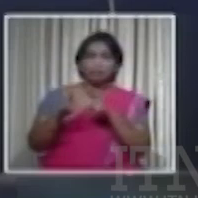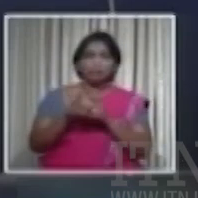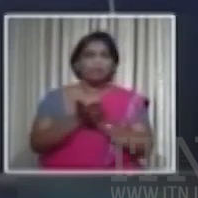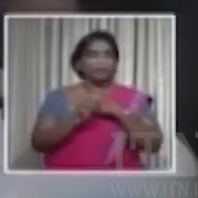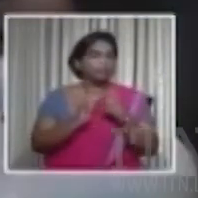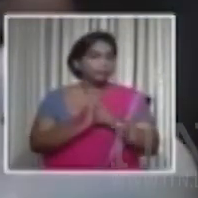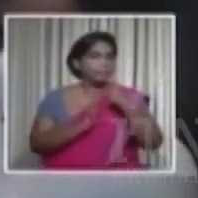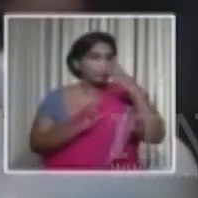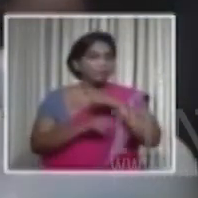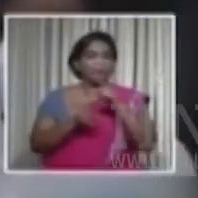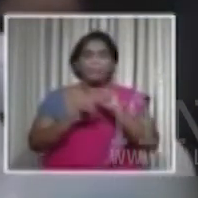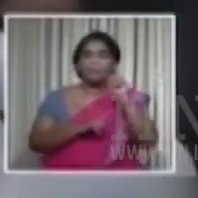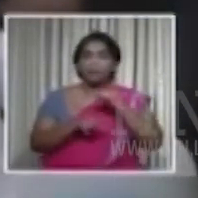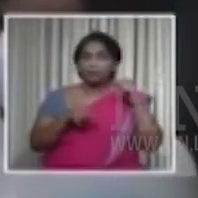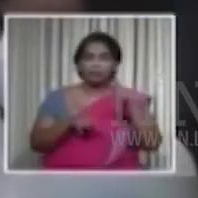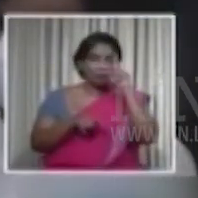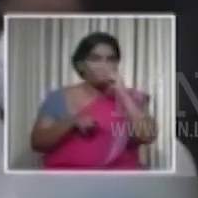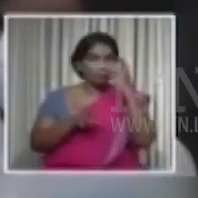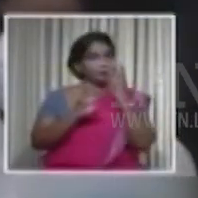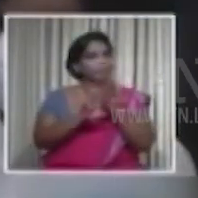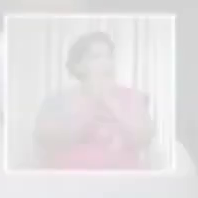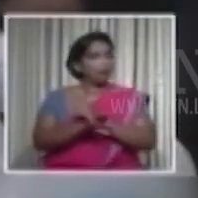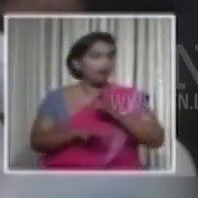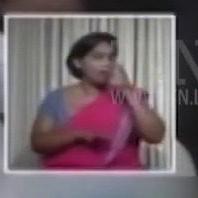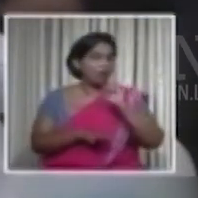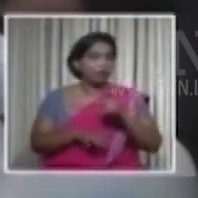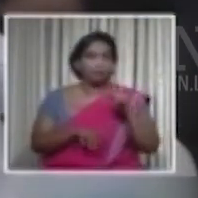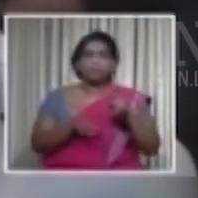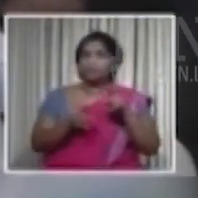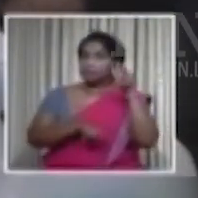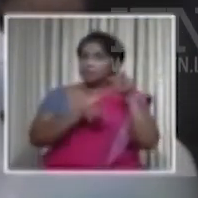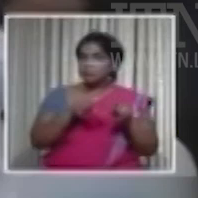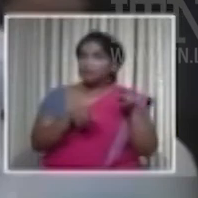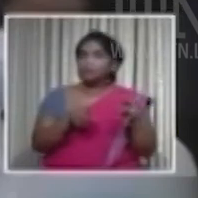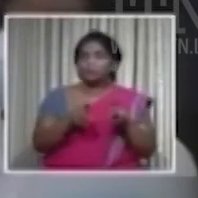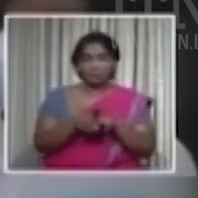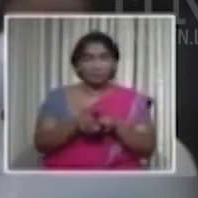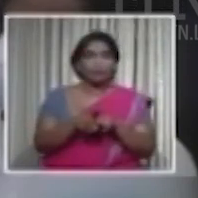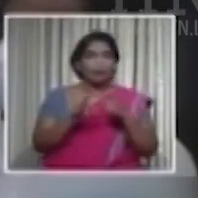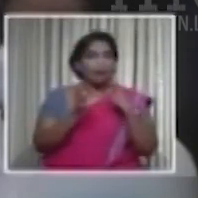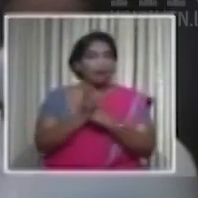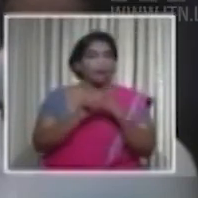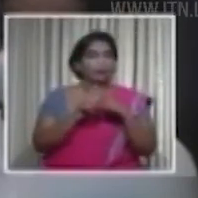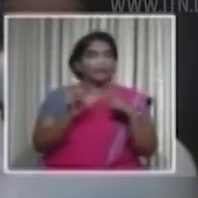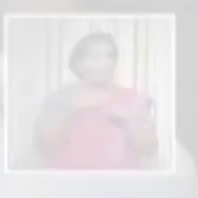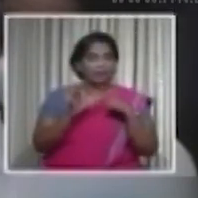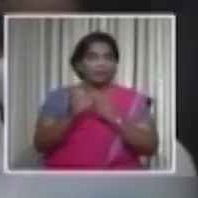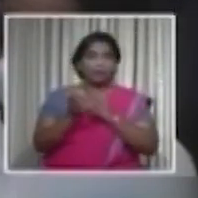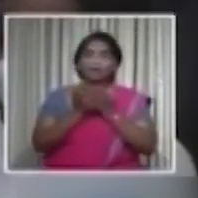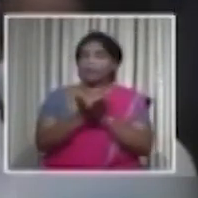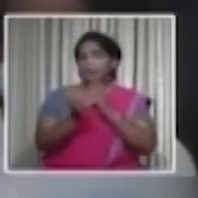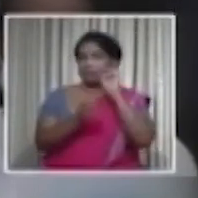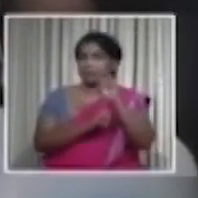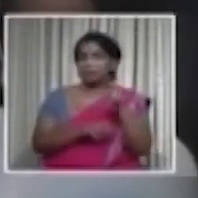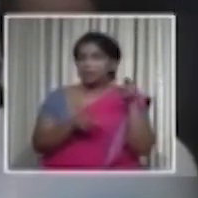21 දාන්න. පාර්ලිමේන්තුවේ දැන්ට මාස 3 අතරකට ඉස්සෙල්ලා අවසරයක් ඉල්ලුවා මේ අයට අපේ ආඩියක මැදිහත් වෙලා ෆෙරිසෝ 21ක් දාන්න කියලා. ඒ